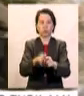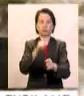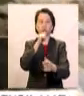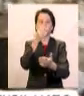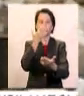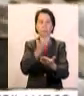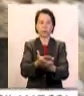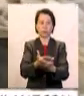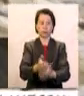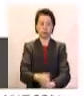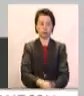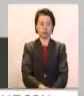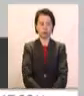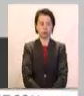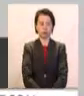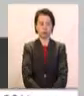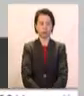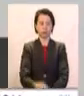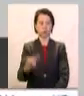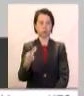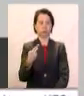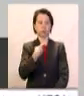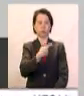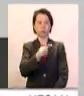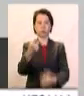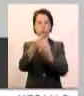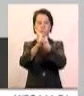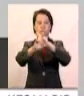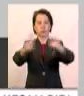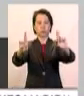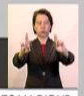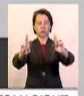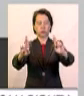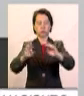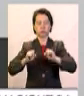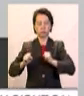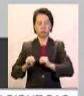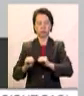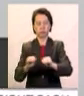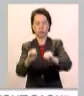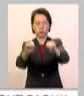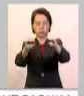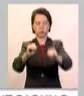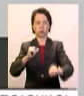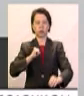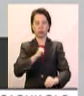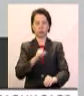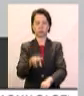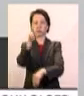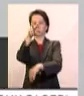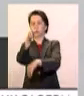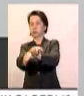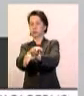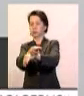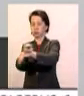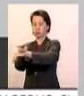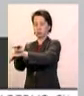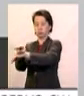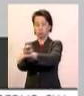tidak diingini. Kami bersiap sedialah menggerakkan anggota-anggota untuk membuat pemantauan